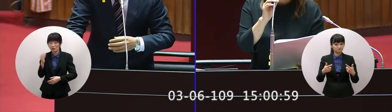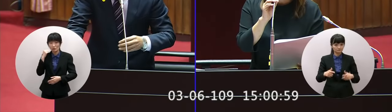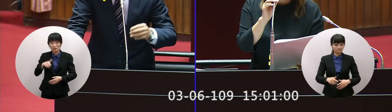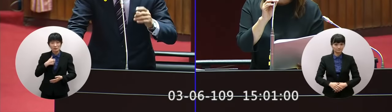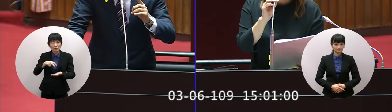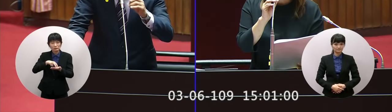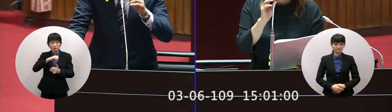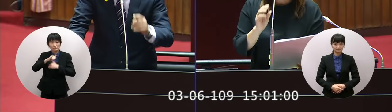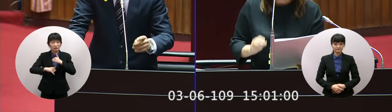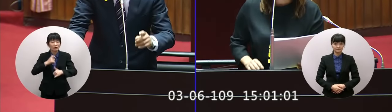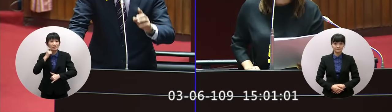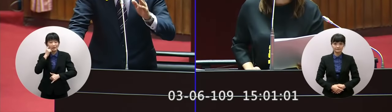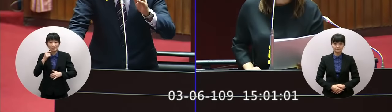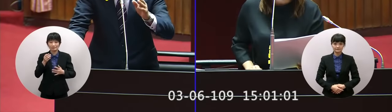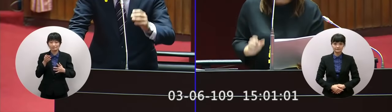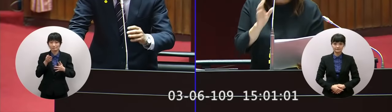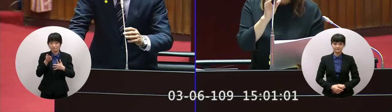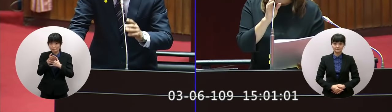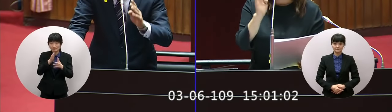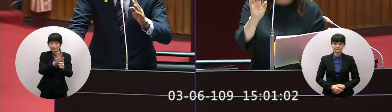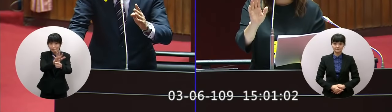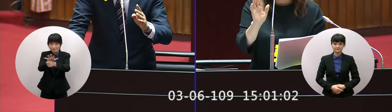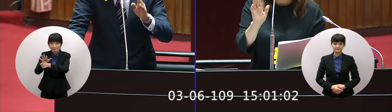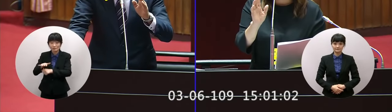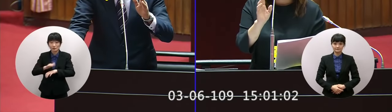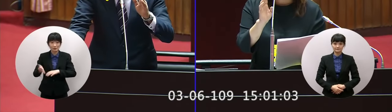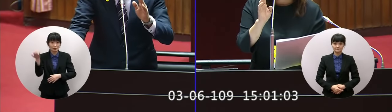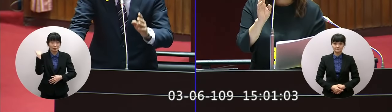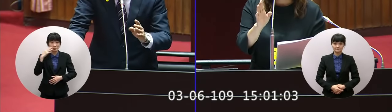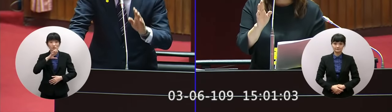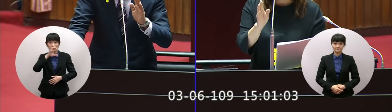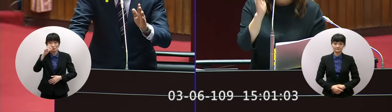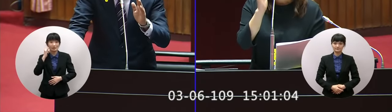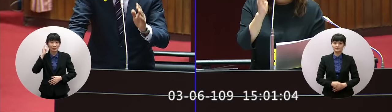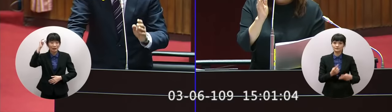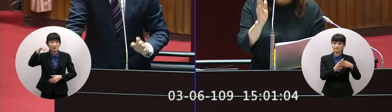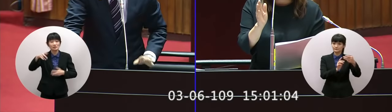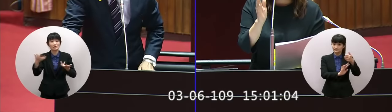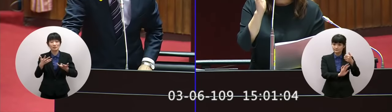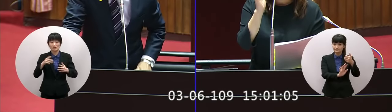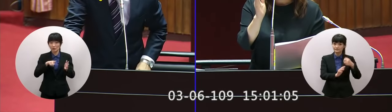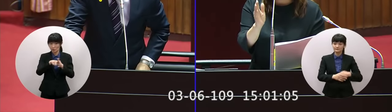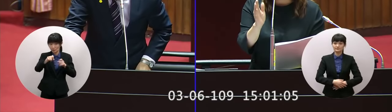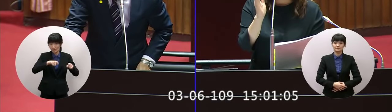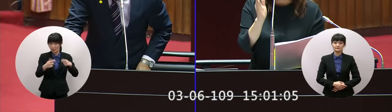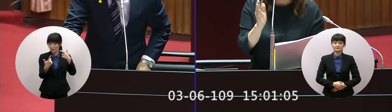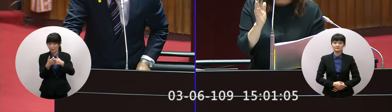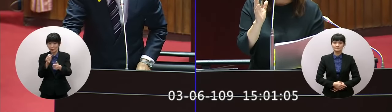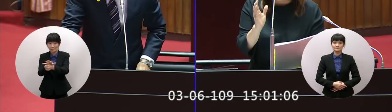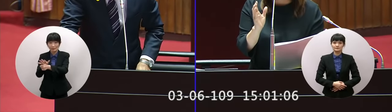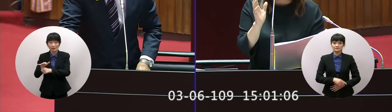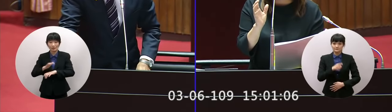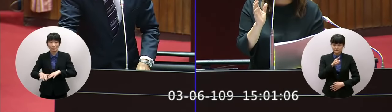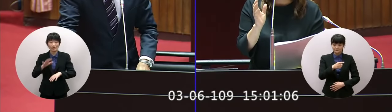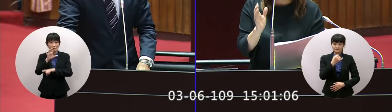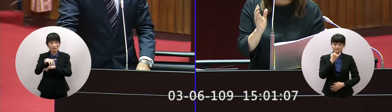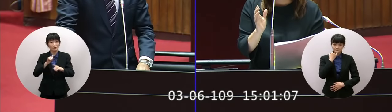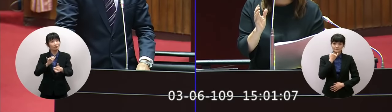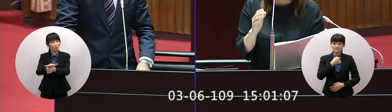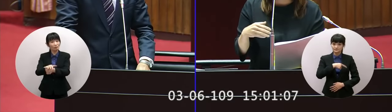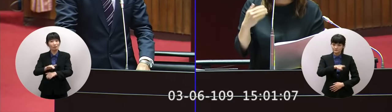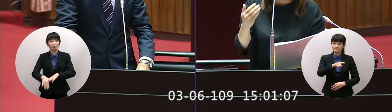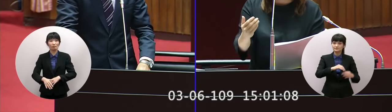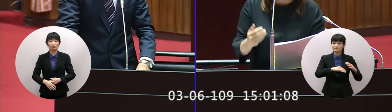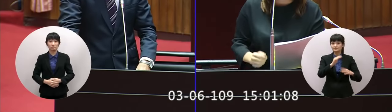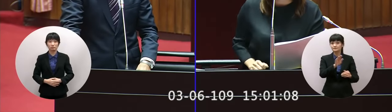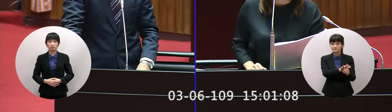都会专案去辅导。我昨天才处理一个九十几岁阿嬷的部分吼， 所以 这个你放心，我还是会站在我们农民的角度。 你可以去协助